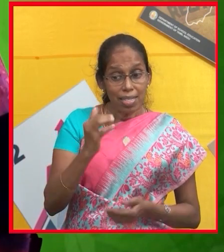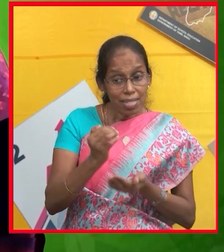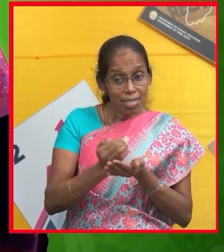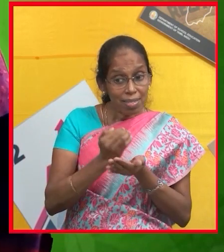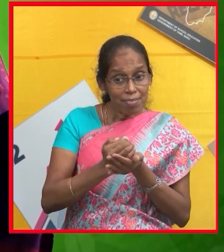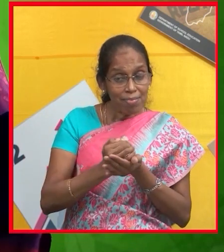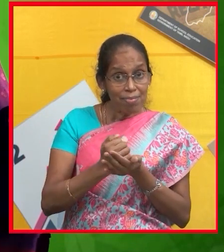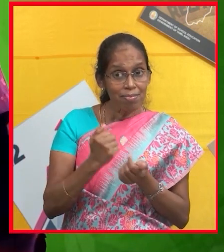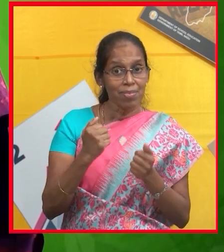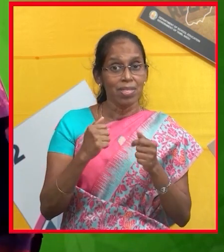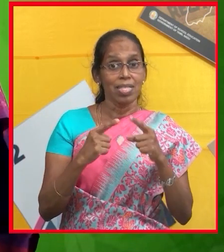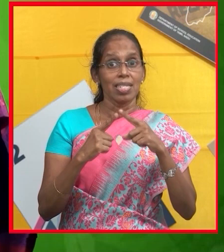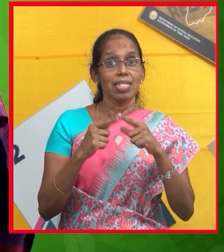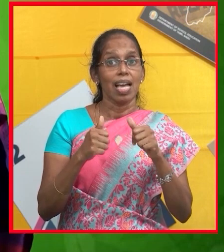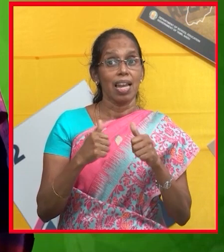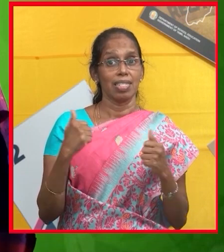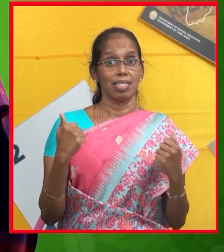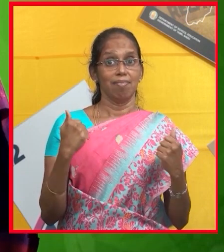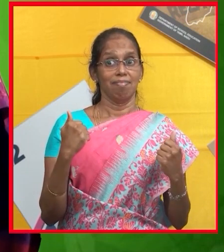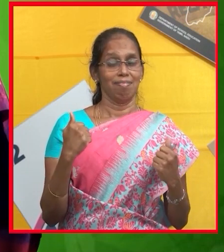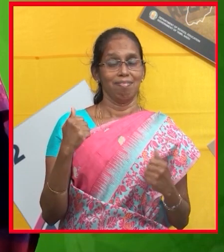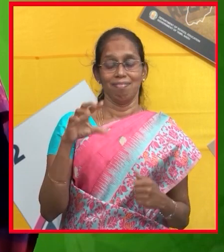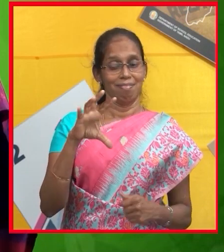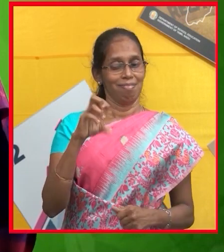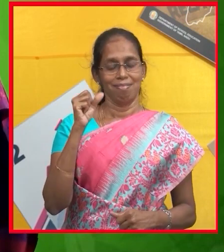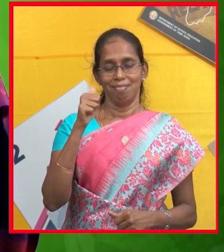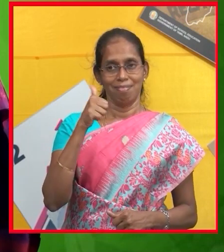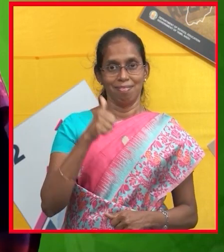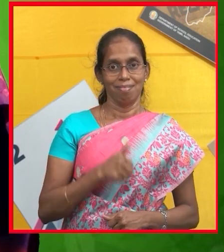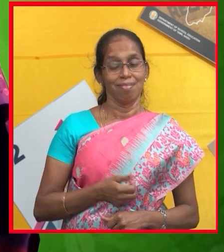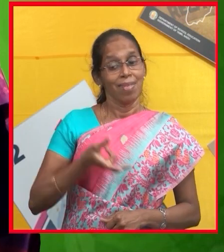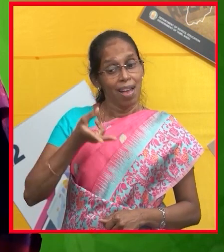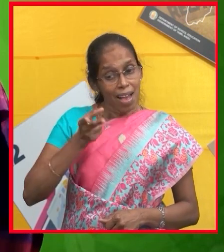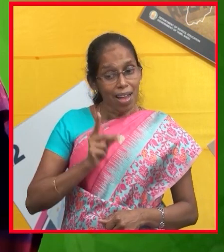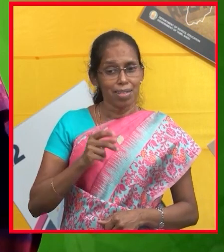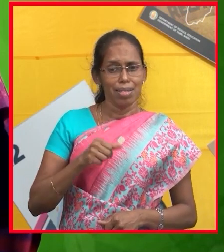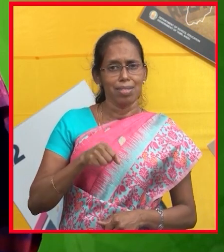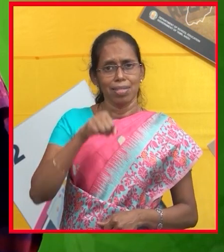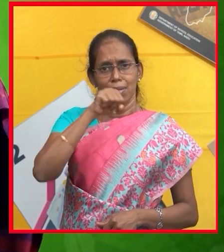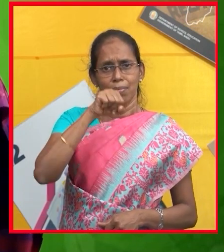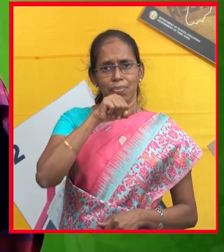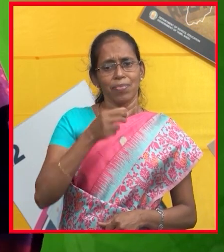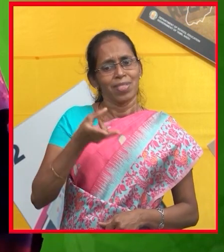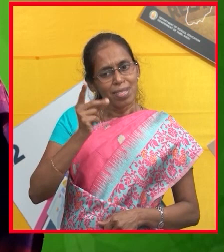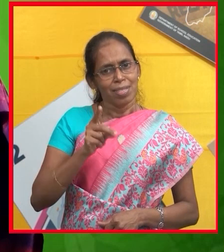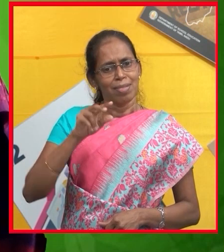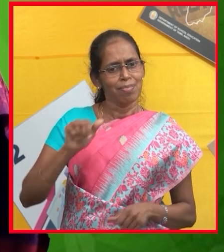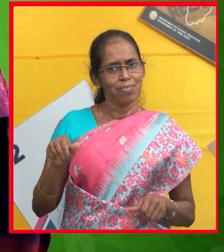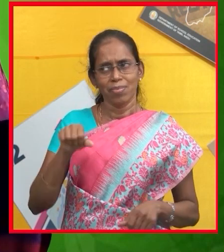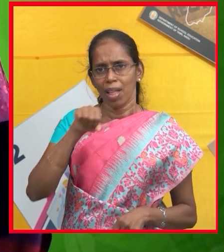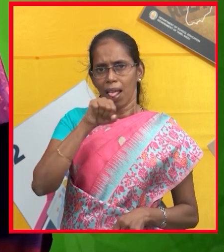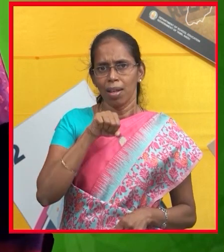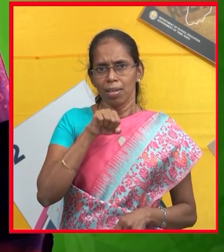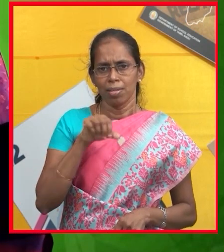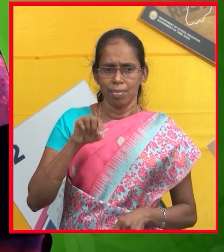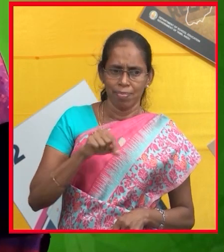சேகரிக்கின்ற அந்த திறமையை யாராலையும் என்ன செய்ய முடியாது, கவர முடியாது. மறுபடியும் அந்த தேனீக்கள் அதைவிட மிக பிரம்மாண்டமான